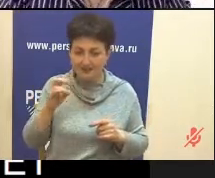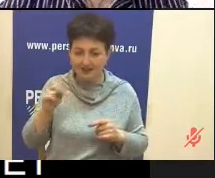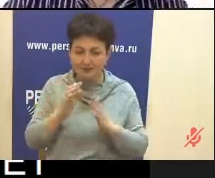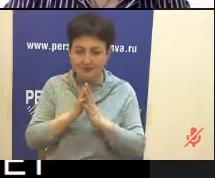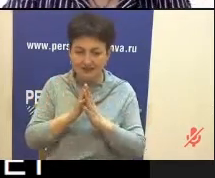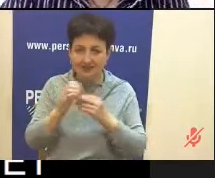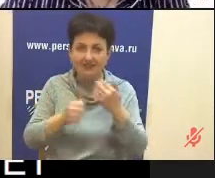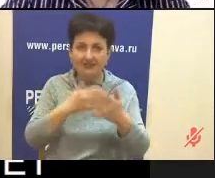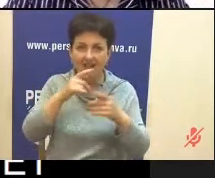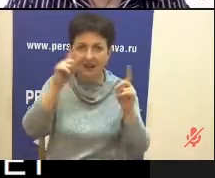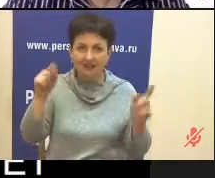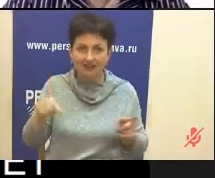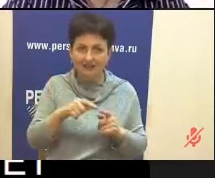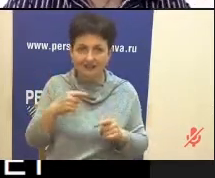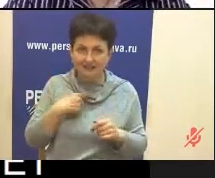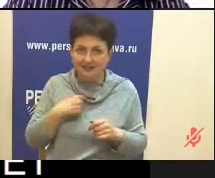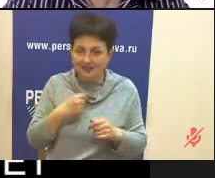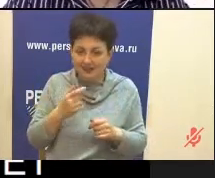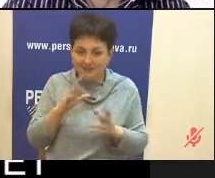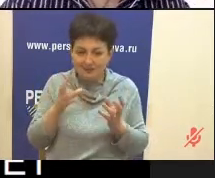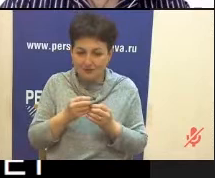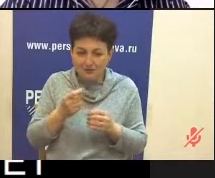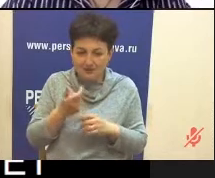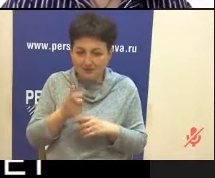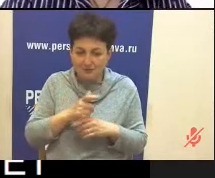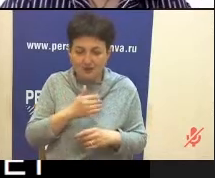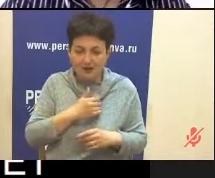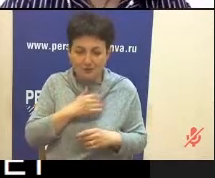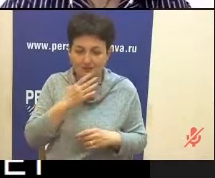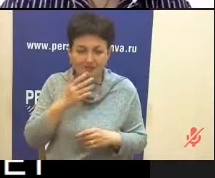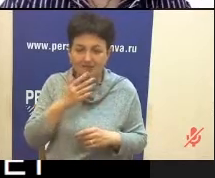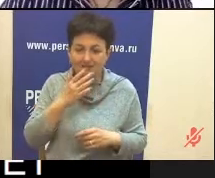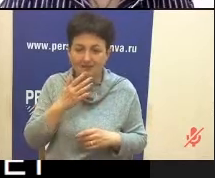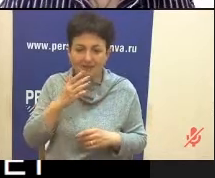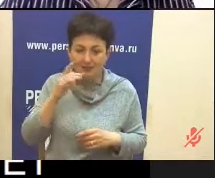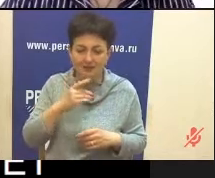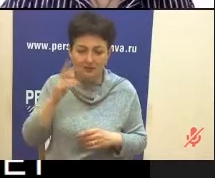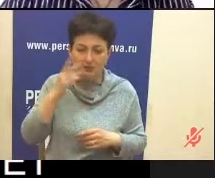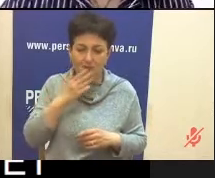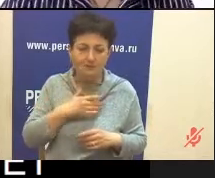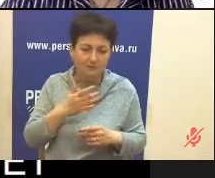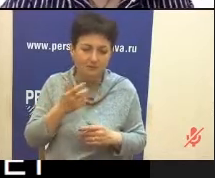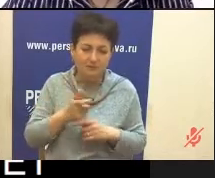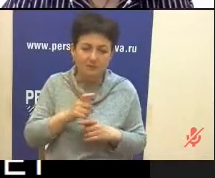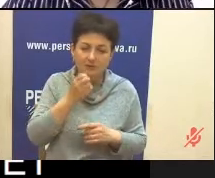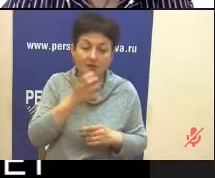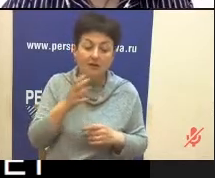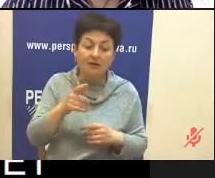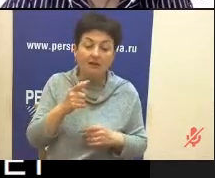Роксана попросила сделать слайды, что я вообще делать очень неохотно люблю. Вот, поэтому они у меня